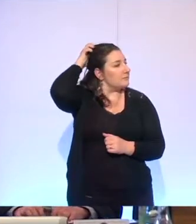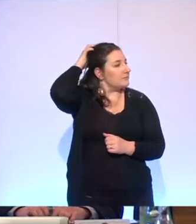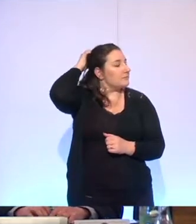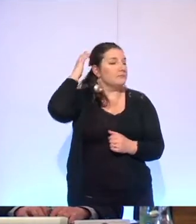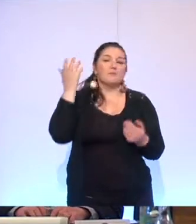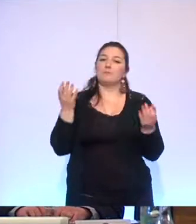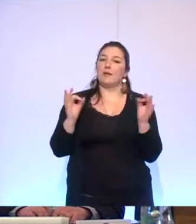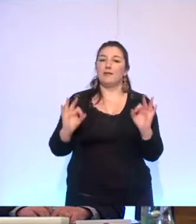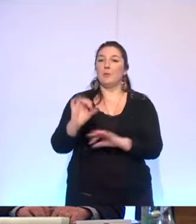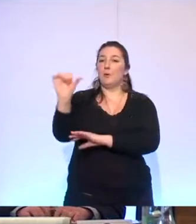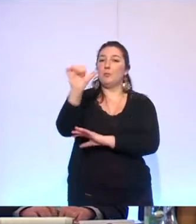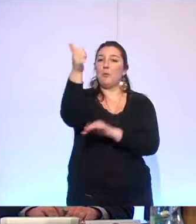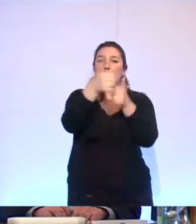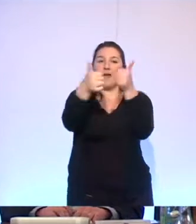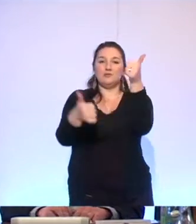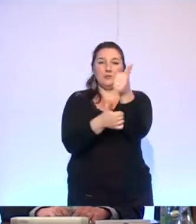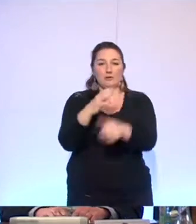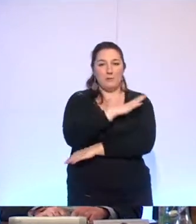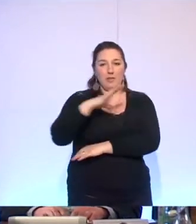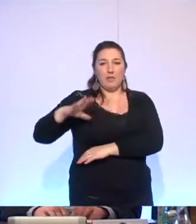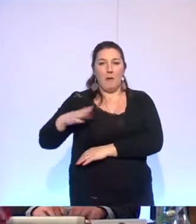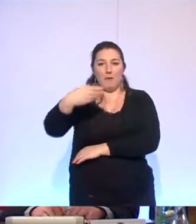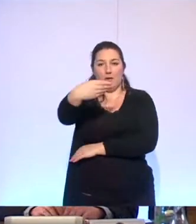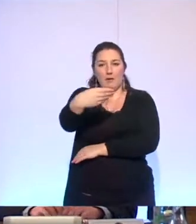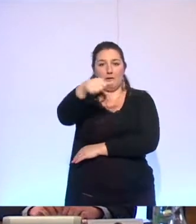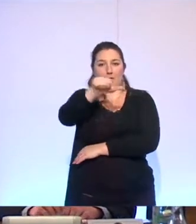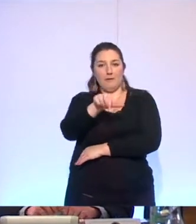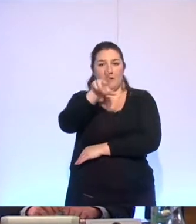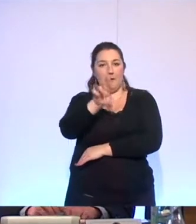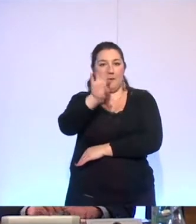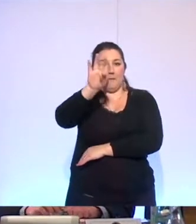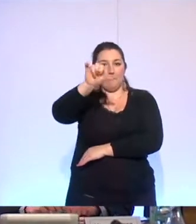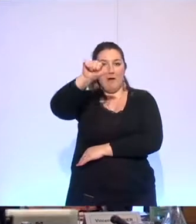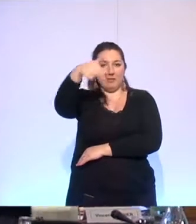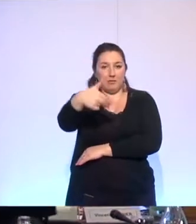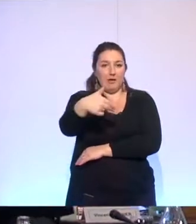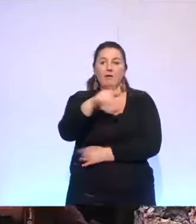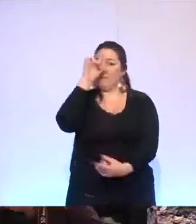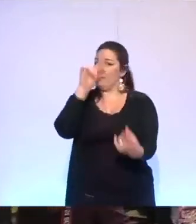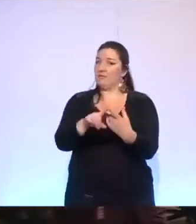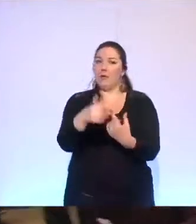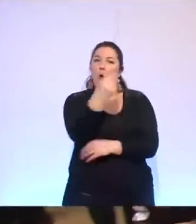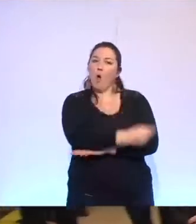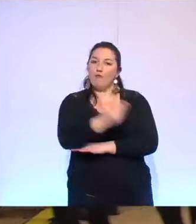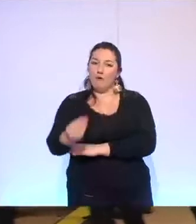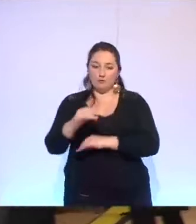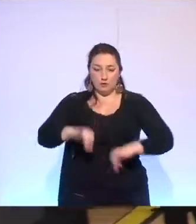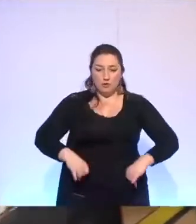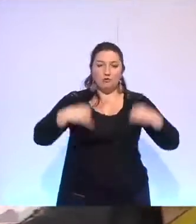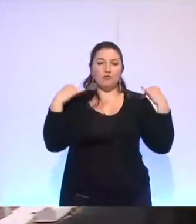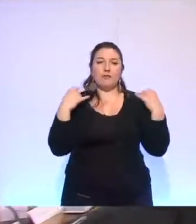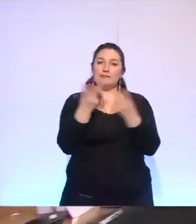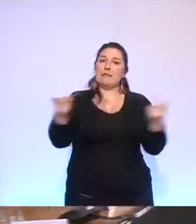Et donc, première adjointe, Elisa Martin, qui sera sur les thématiques enfance-jeunesse et tranquillité